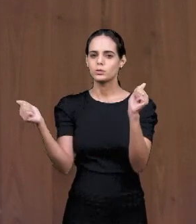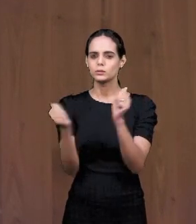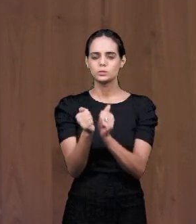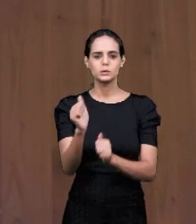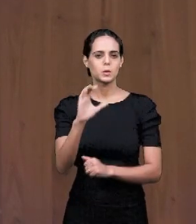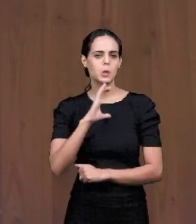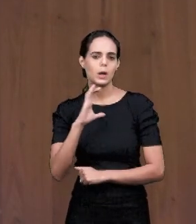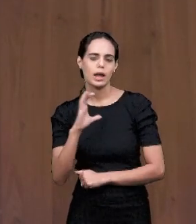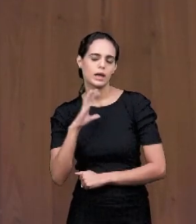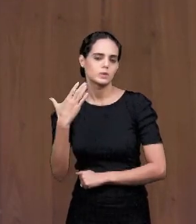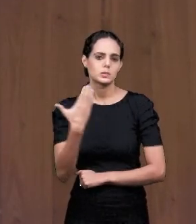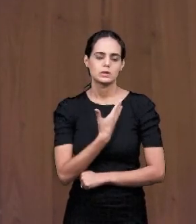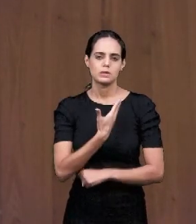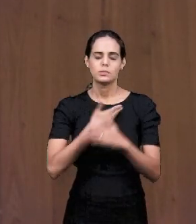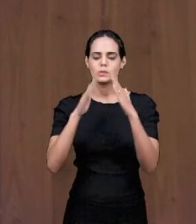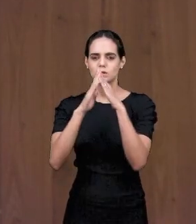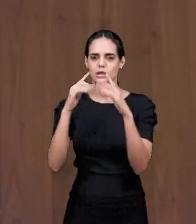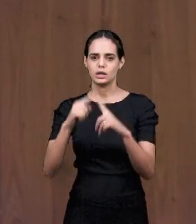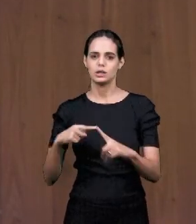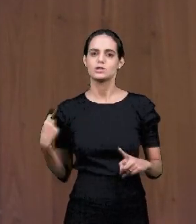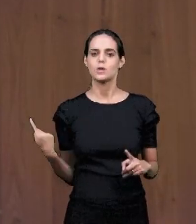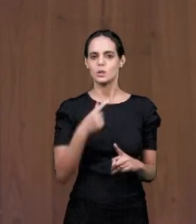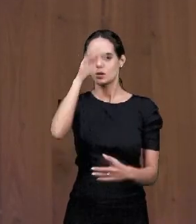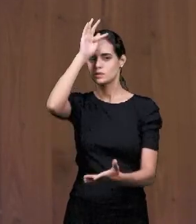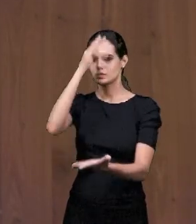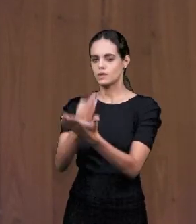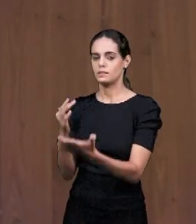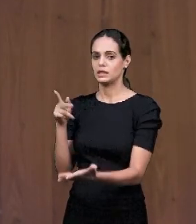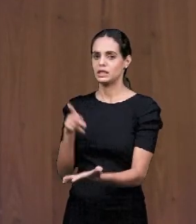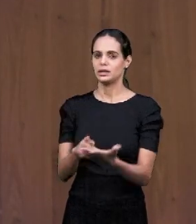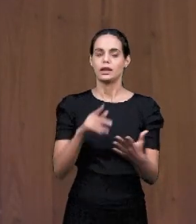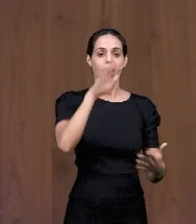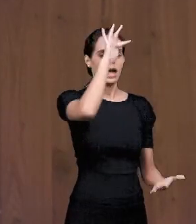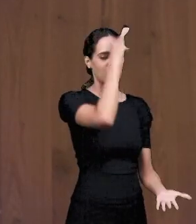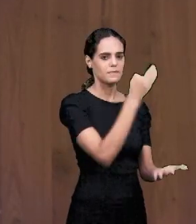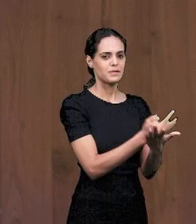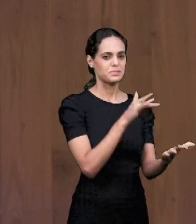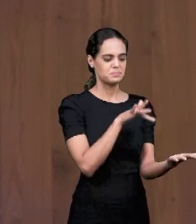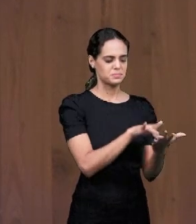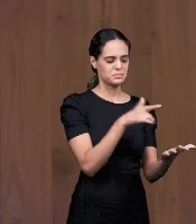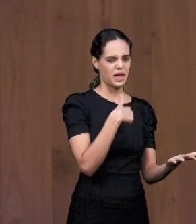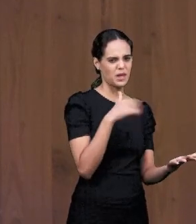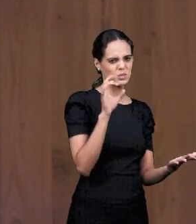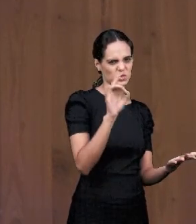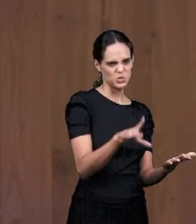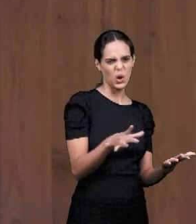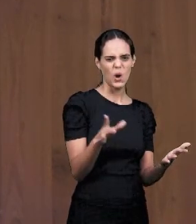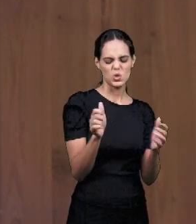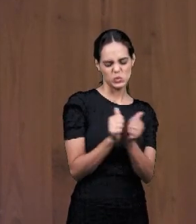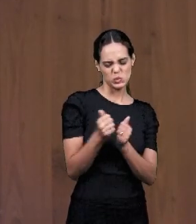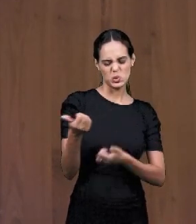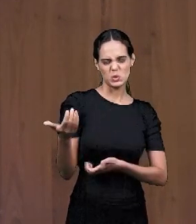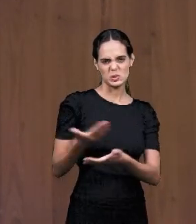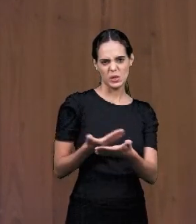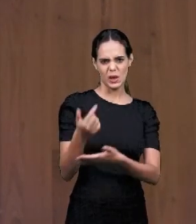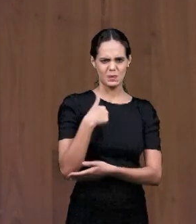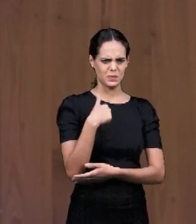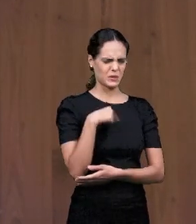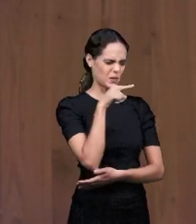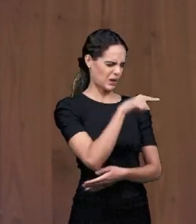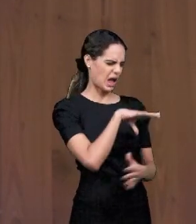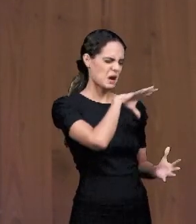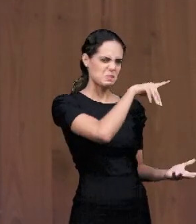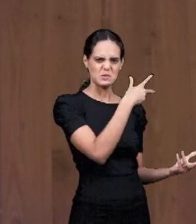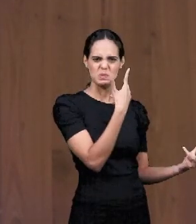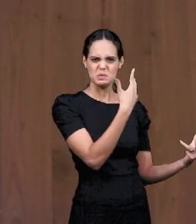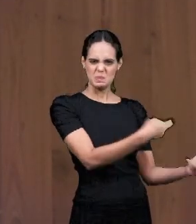rue, avec les amis, à l'église, nous sommes des serviteurs. La foi dissimulée, je suis serviteur quand je suis avec des serviteurs